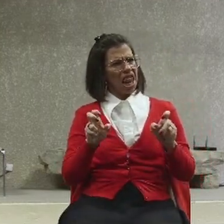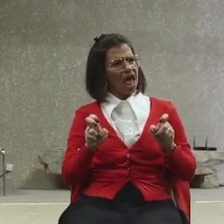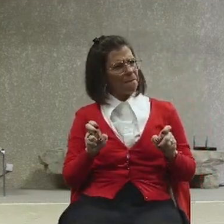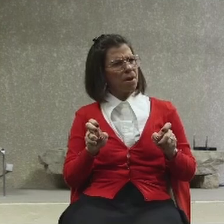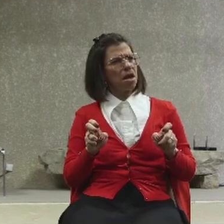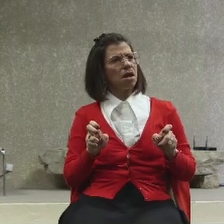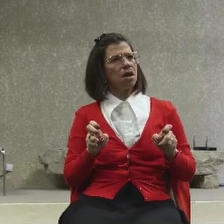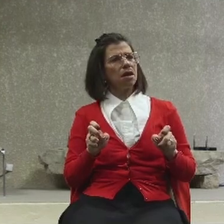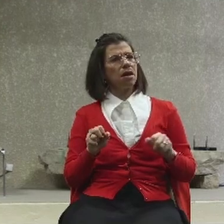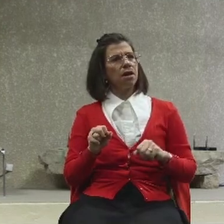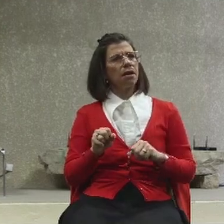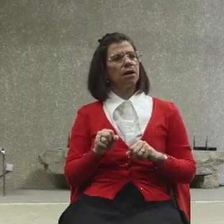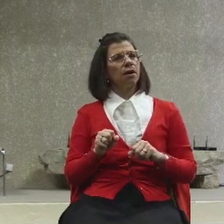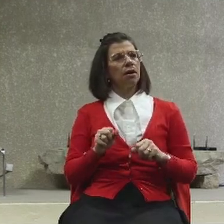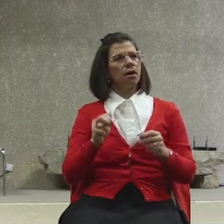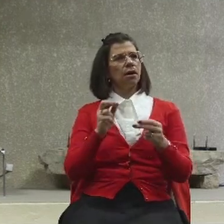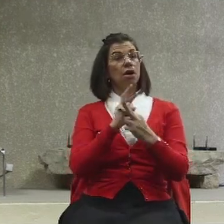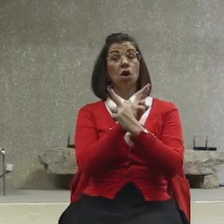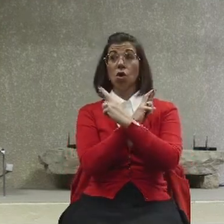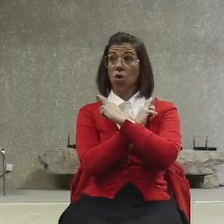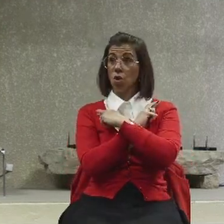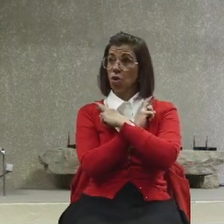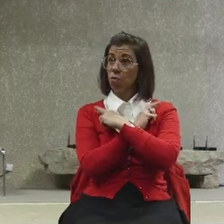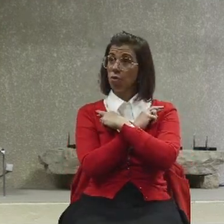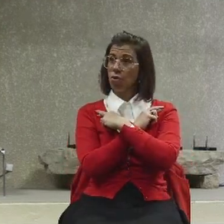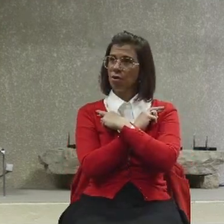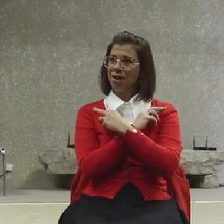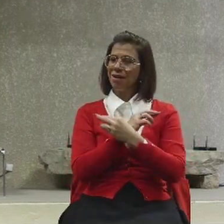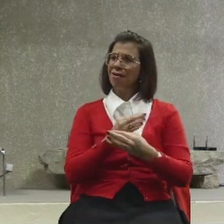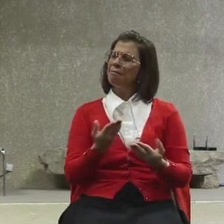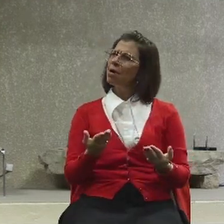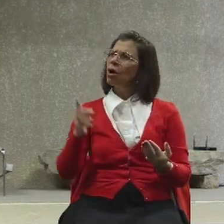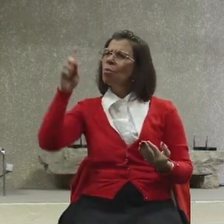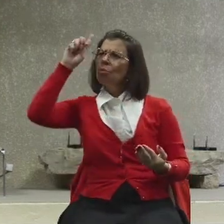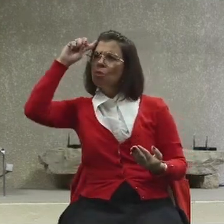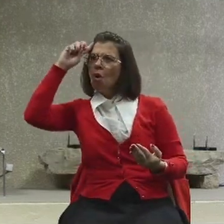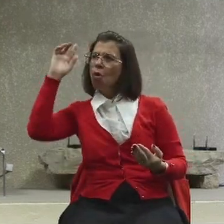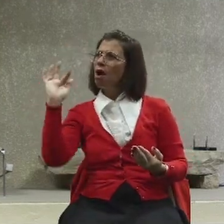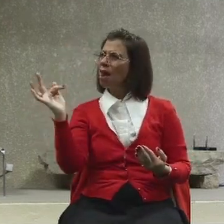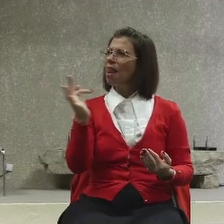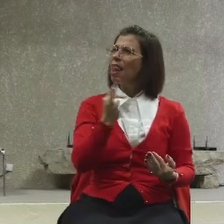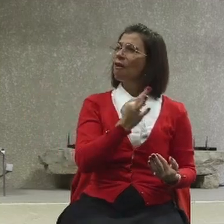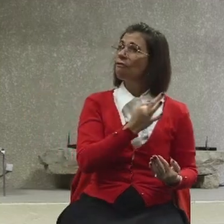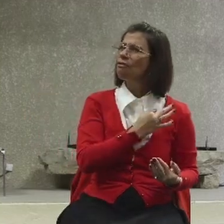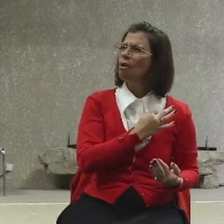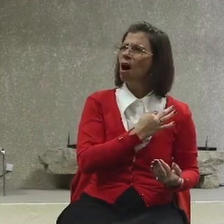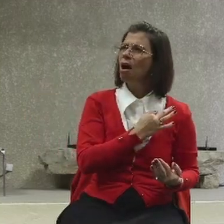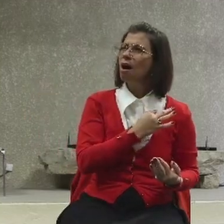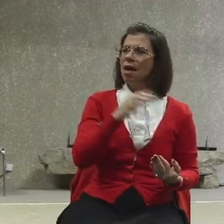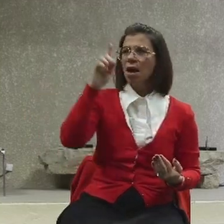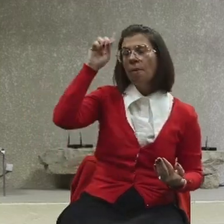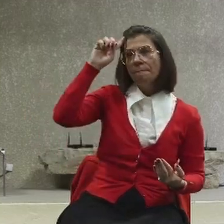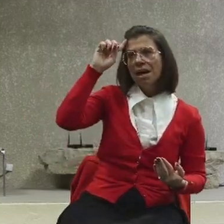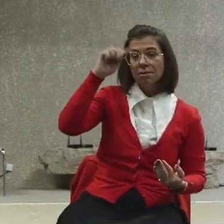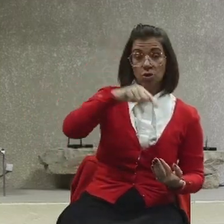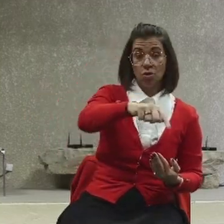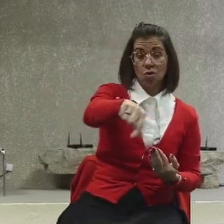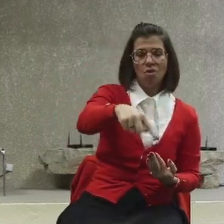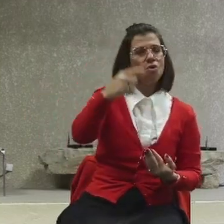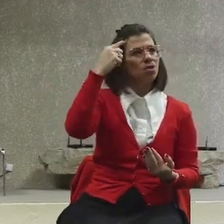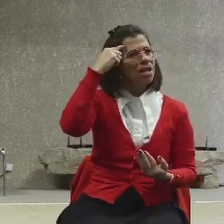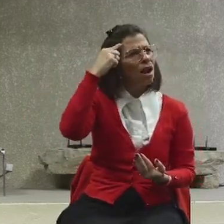sous l'emprise. Amen. Tant qu'il s'attache au Seigneur, il devient un seul esprit avec lui et